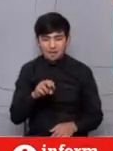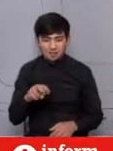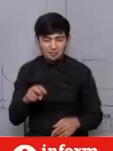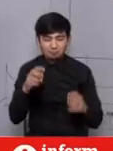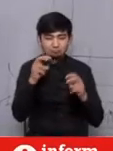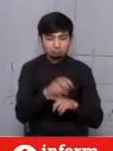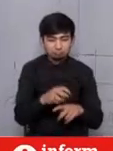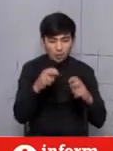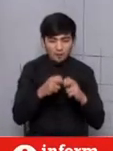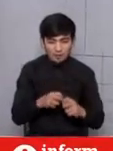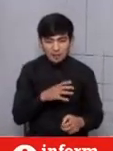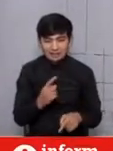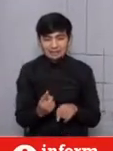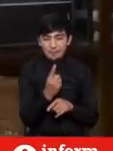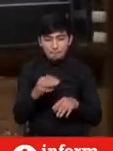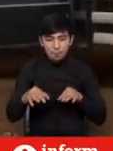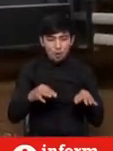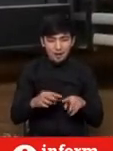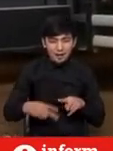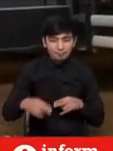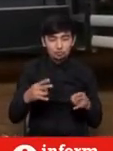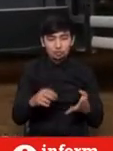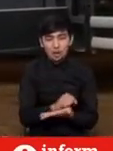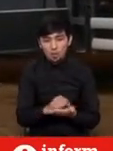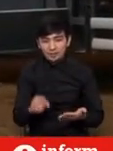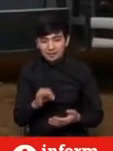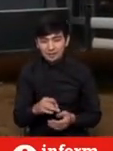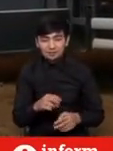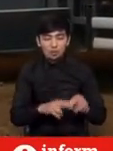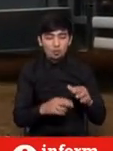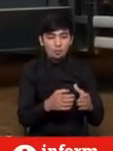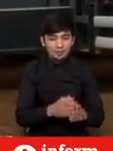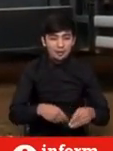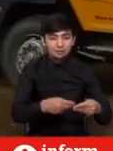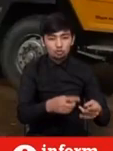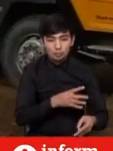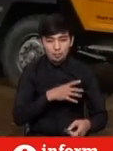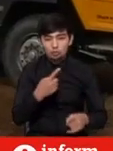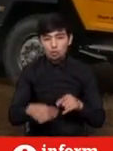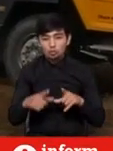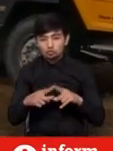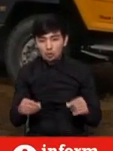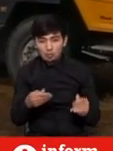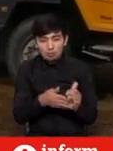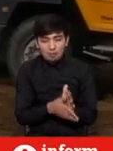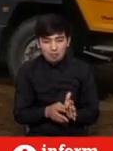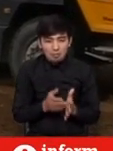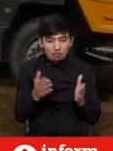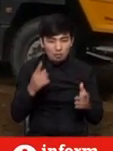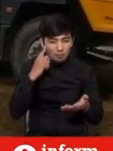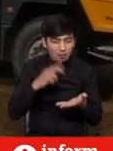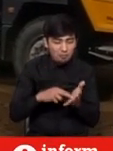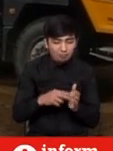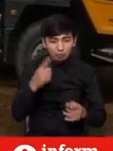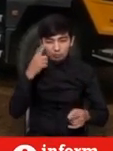разработать единую проектно-сметную документацию и отдать её застройщикам чтобы остальным школам не приходилось тратиться на её разработку